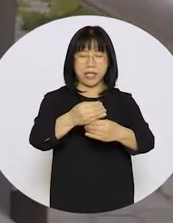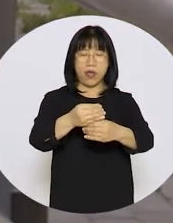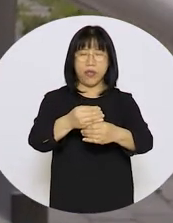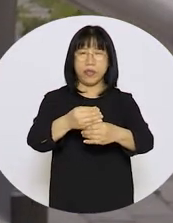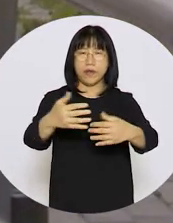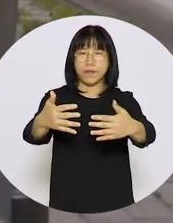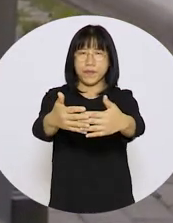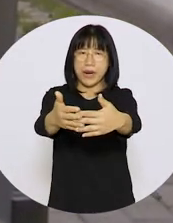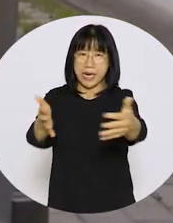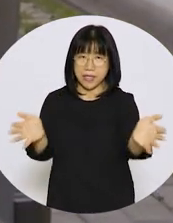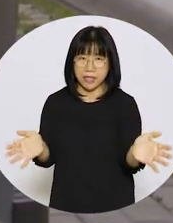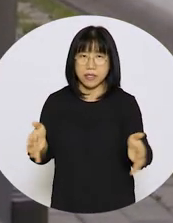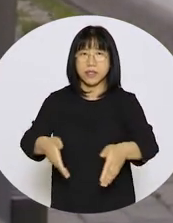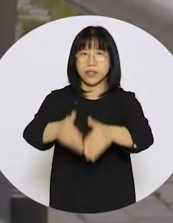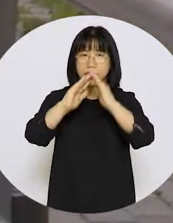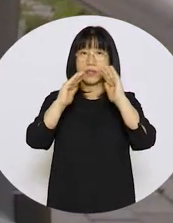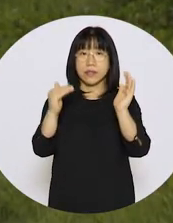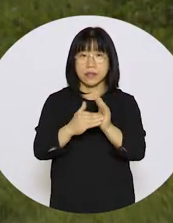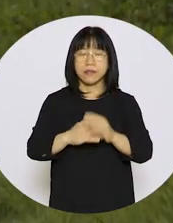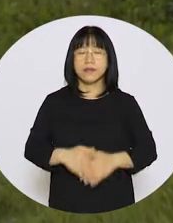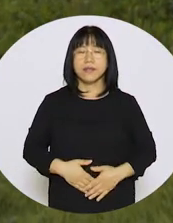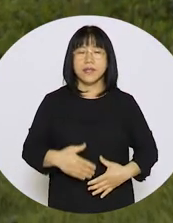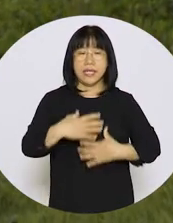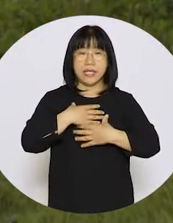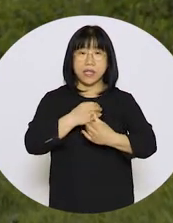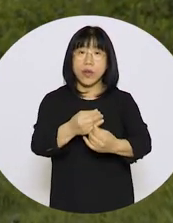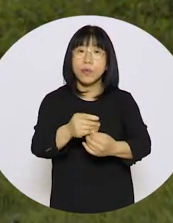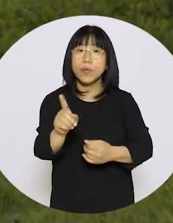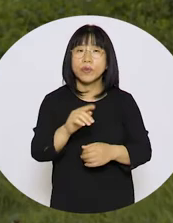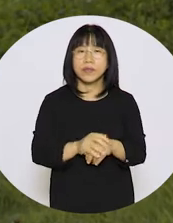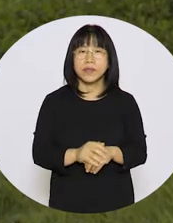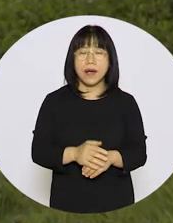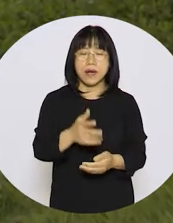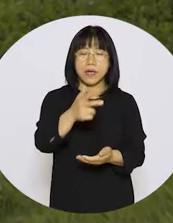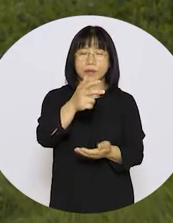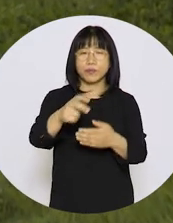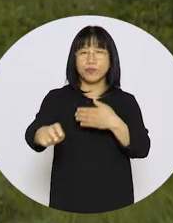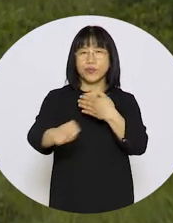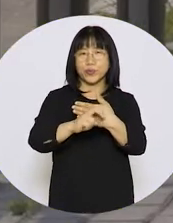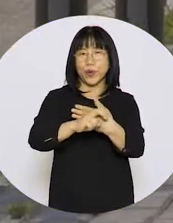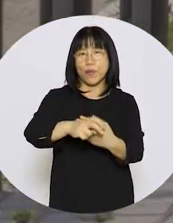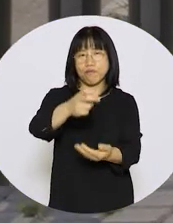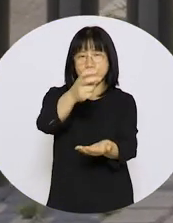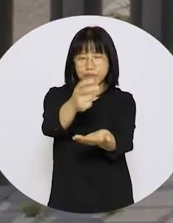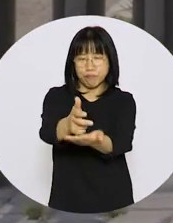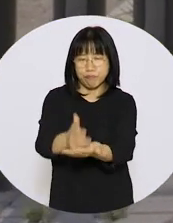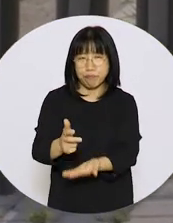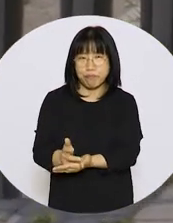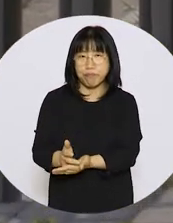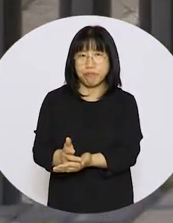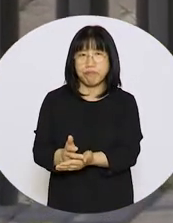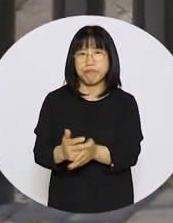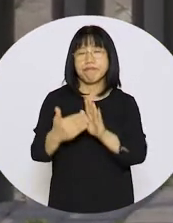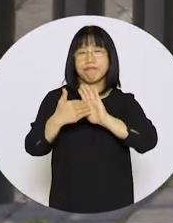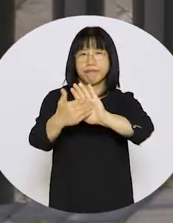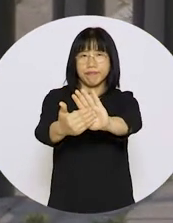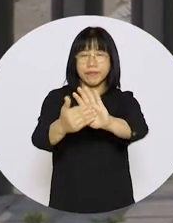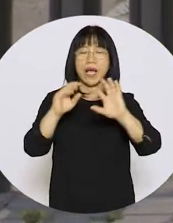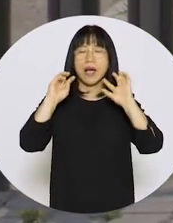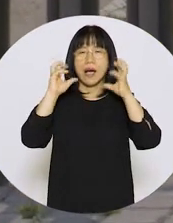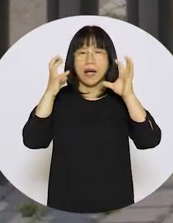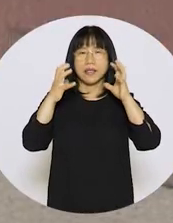추가로 설치했습니다. 안전펜스는 불법 주정차를 차단하고 아이들의 무단 횡단을 사전에 막을 수